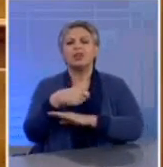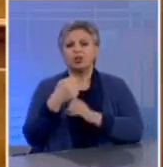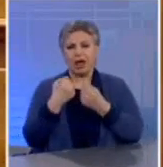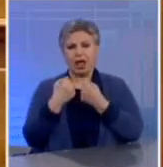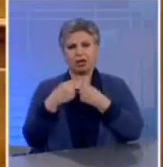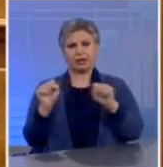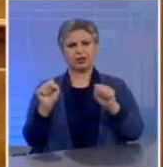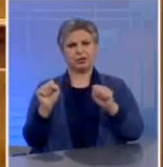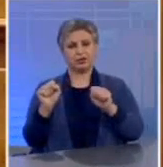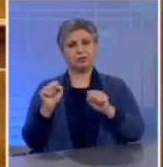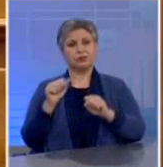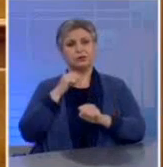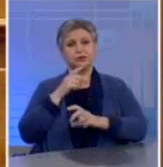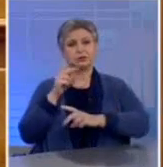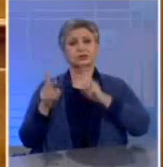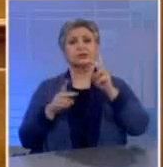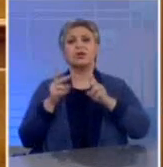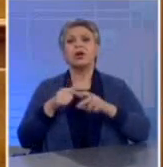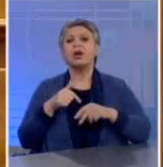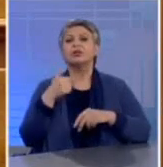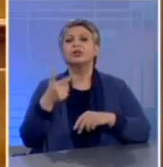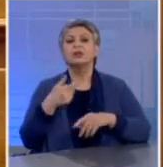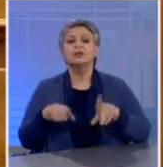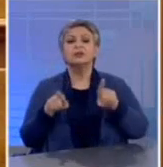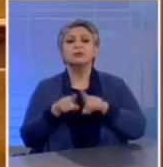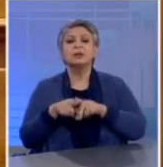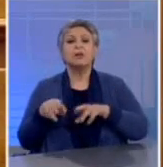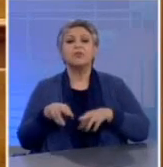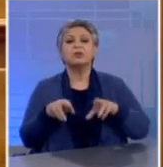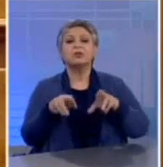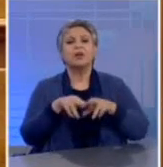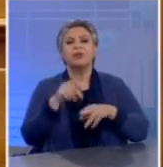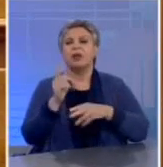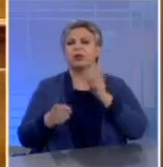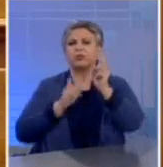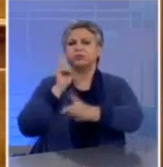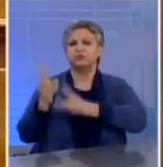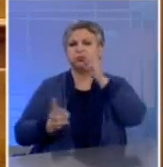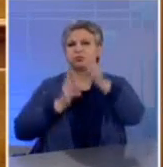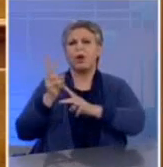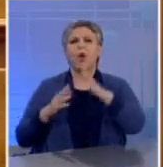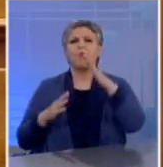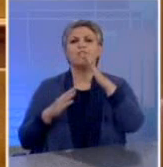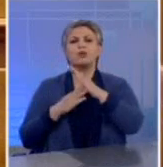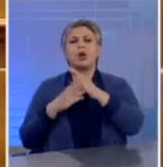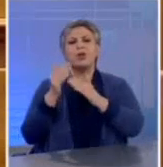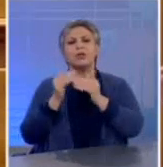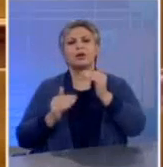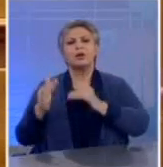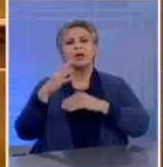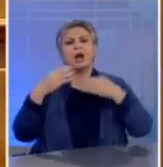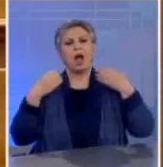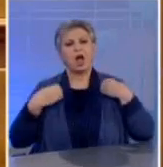να επιτίθεται σε συνεργασία με το Ποτάμι κατά της Προέδρου του Αρείου Πάγου, τον πύραυλο